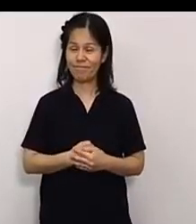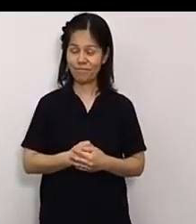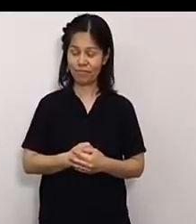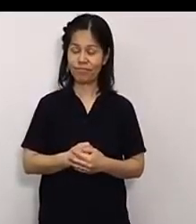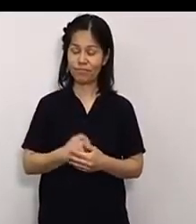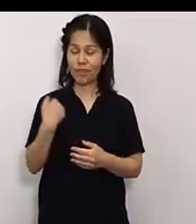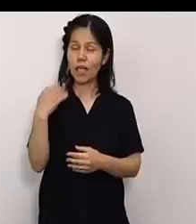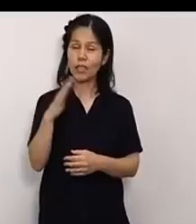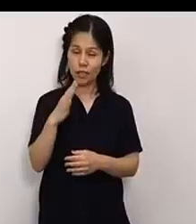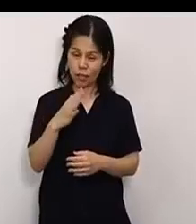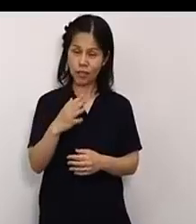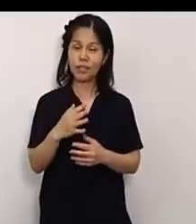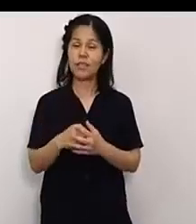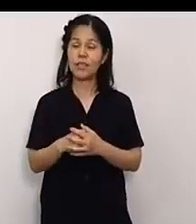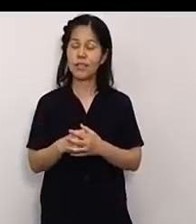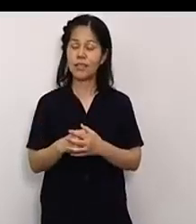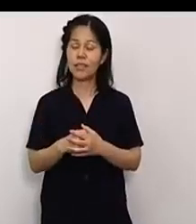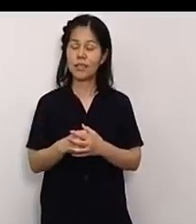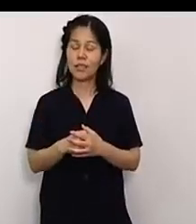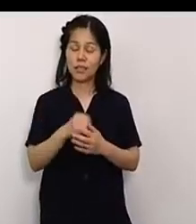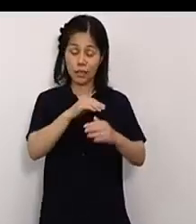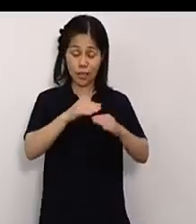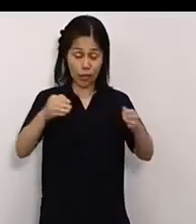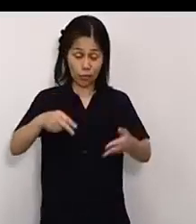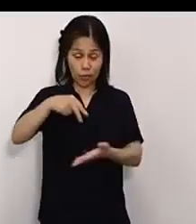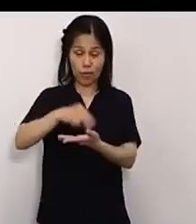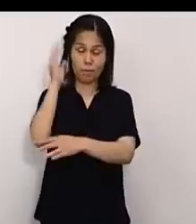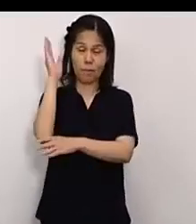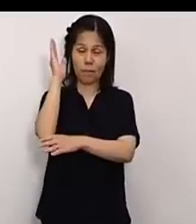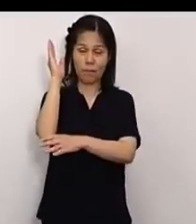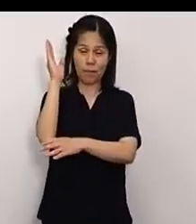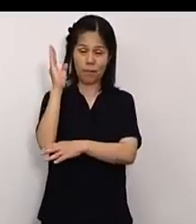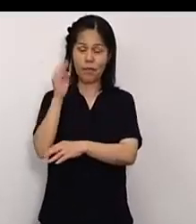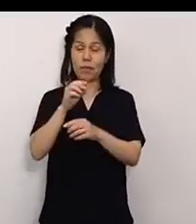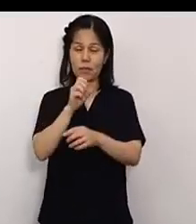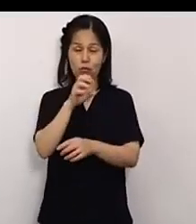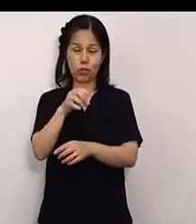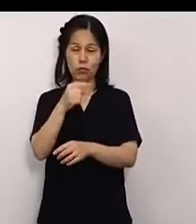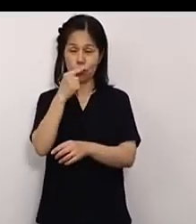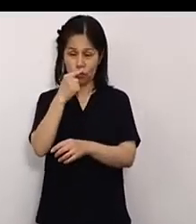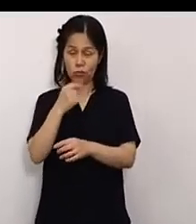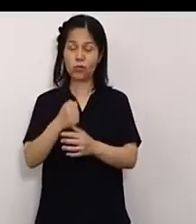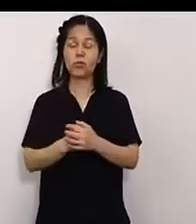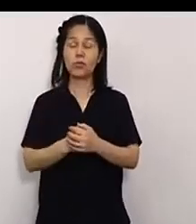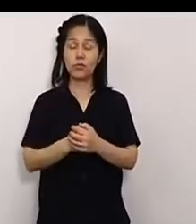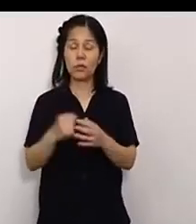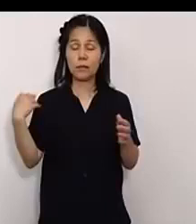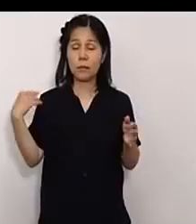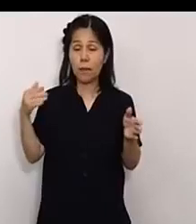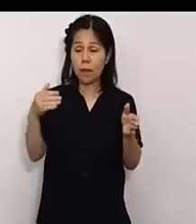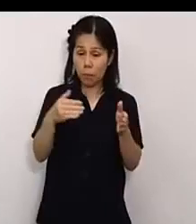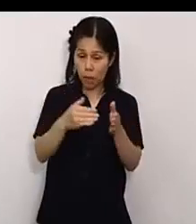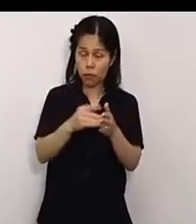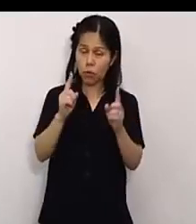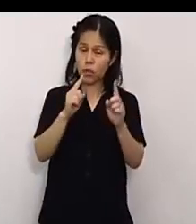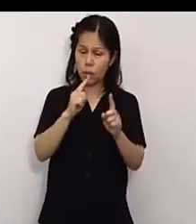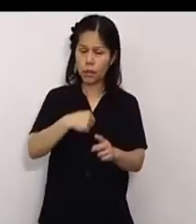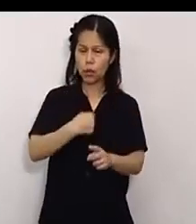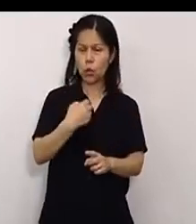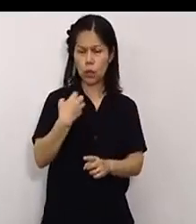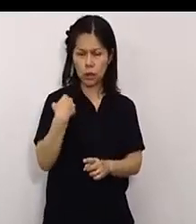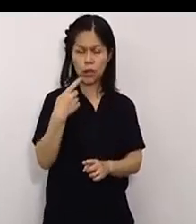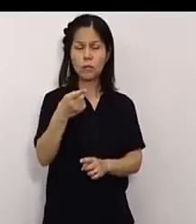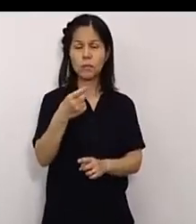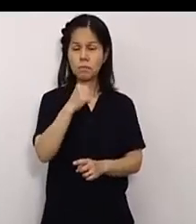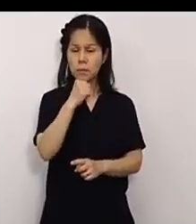それよく最近街頭演説の時も言ってるんですけど、まあ、これまではだからどちらかといえば自己責